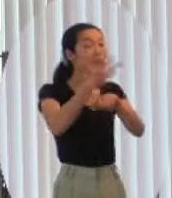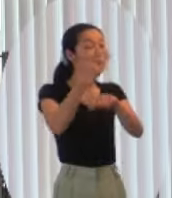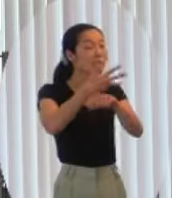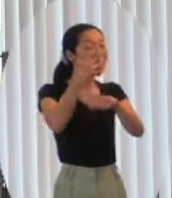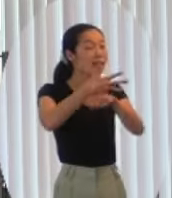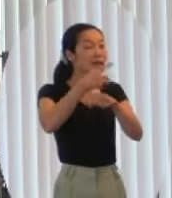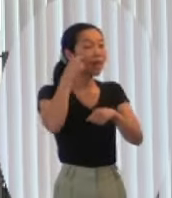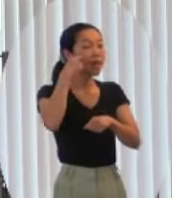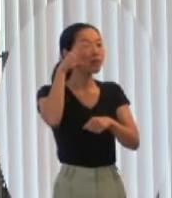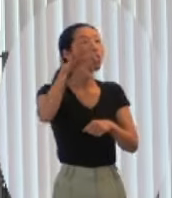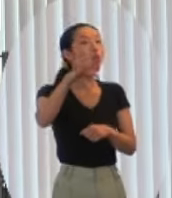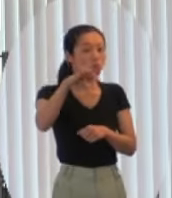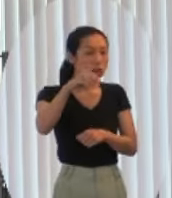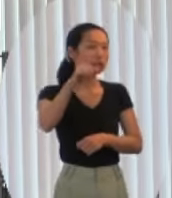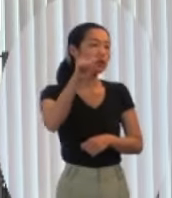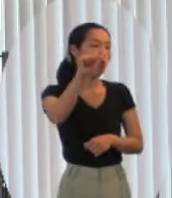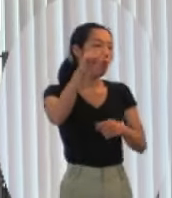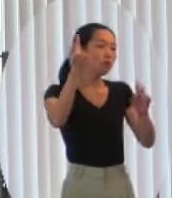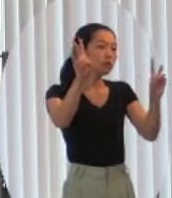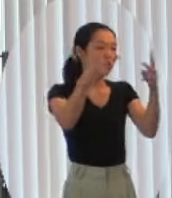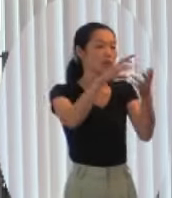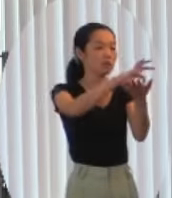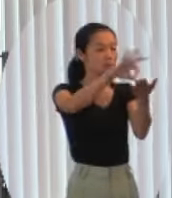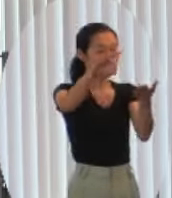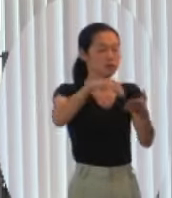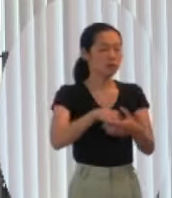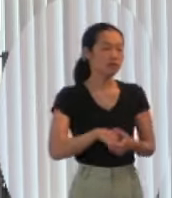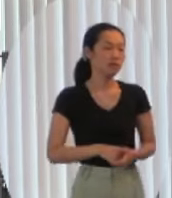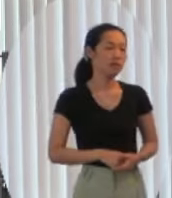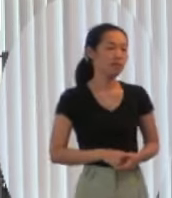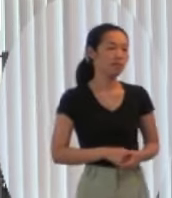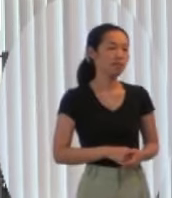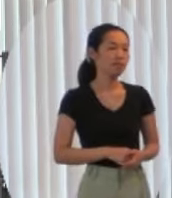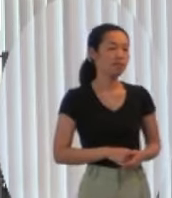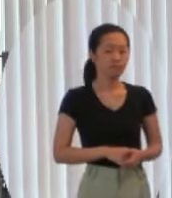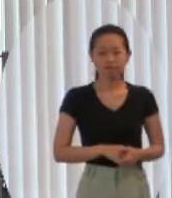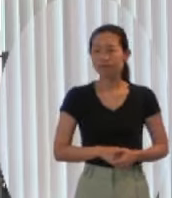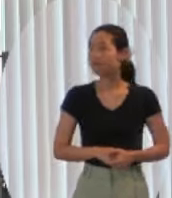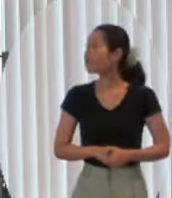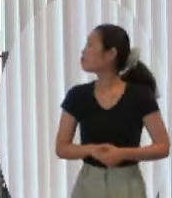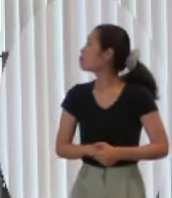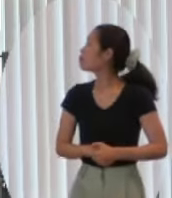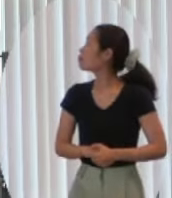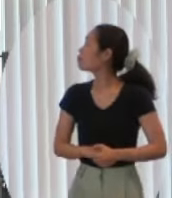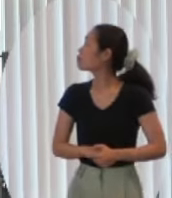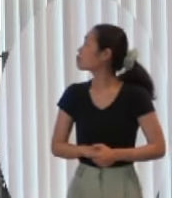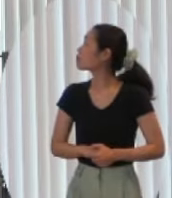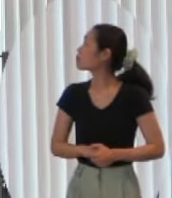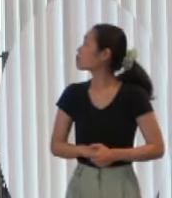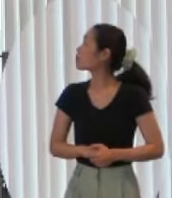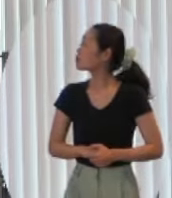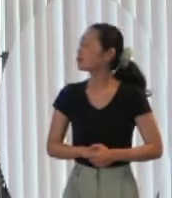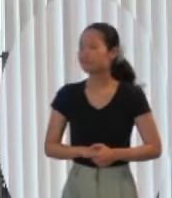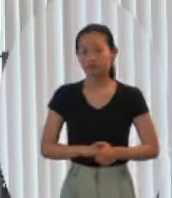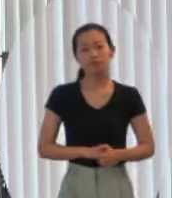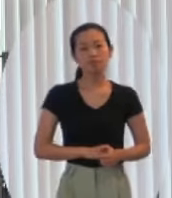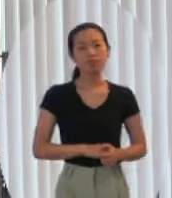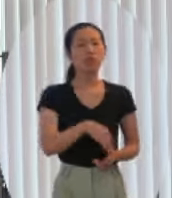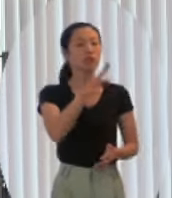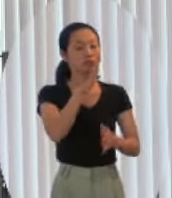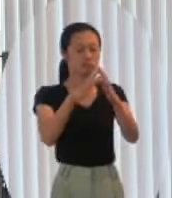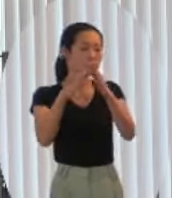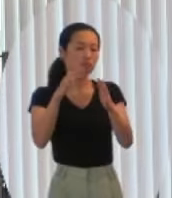ト10に入ってるんです。それだけ日本も軍事的なことにお金を使っているということ